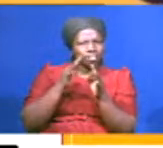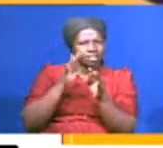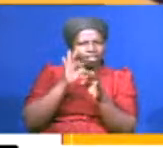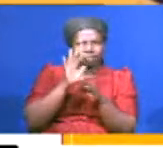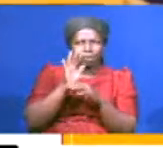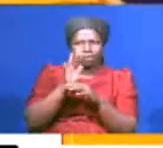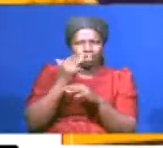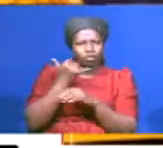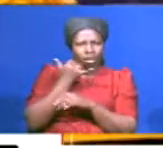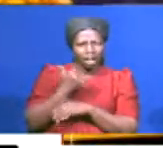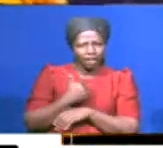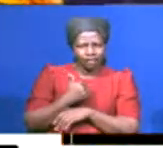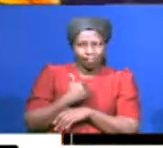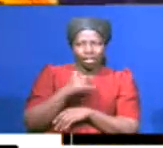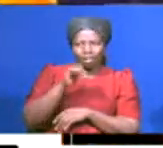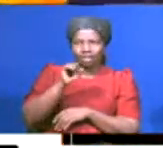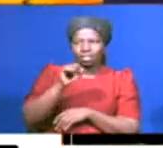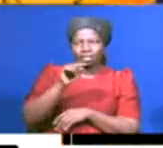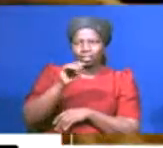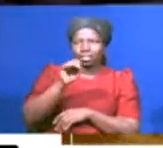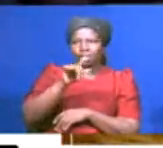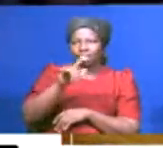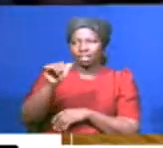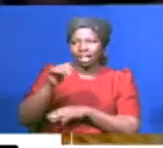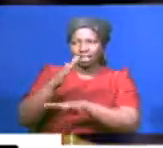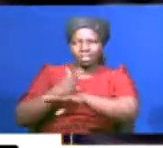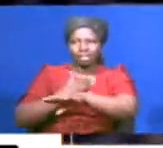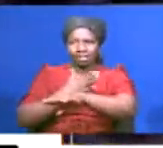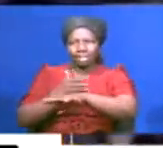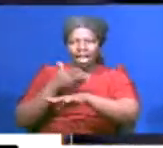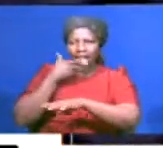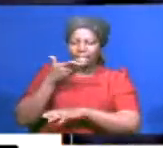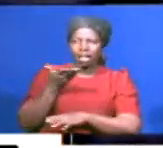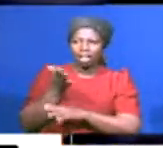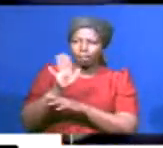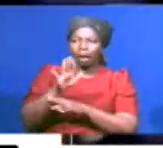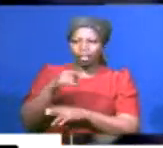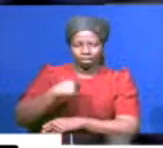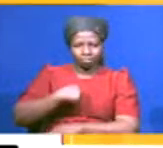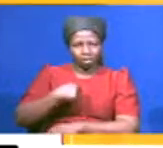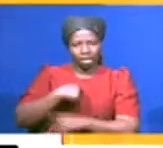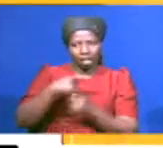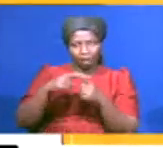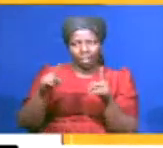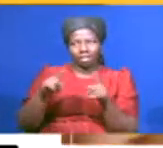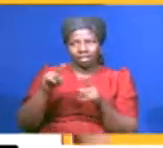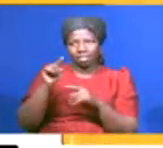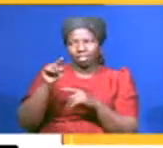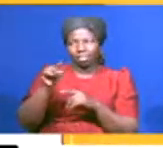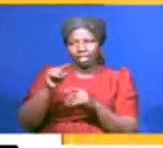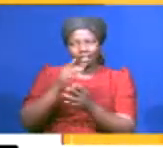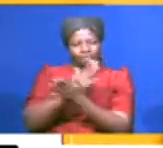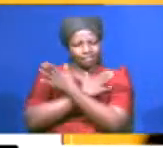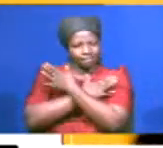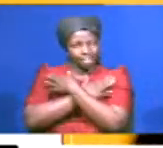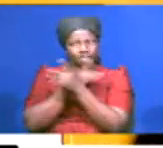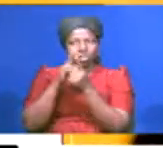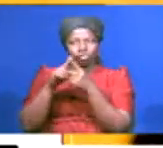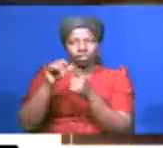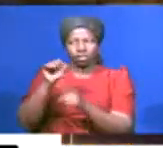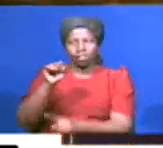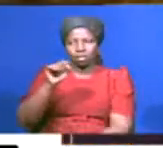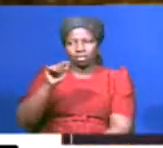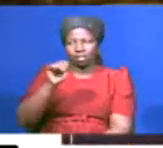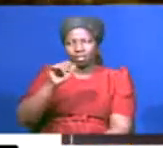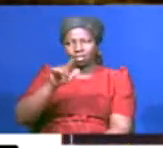online. Stella Flora anaimba hapo ndani. Ananijibu mimi. Okay. Lakini but ni friend yake Stella. Aha. Sasa Stella mwenyewe bale